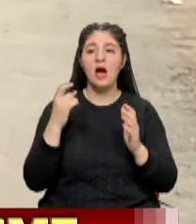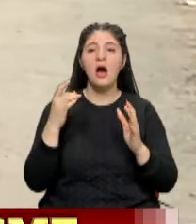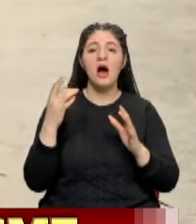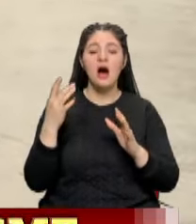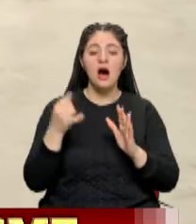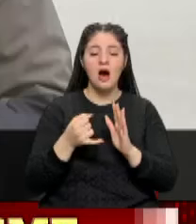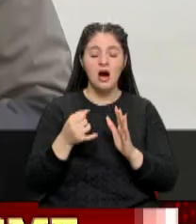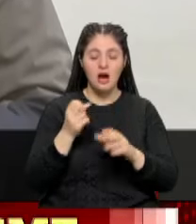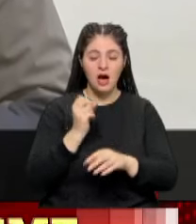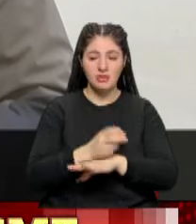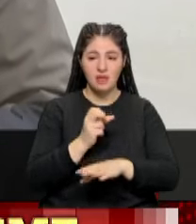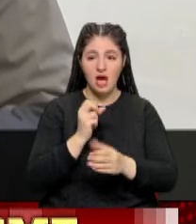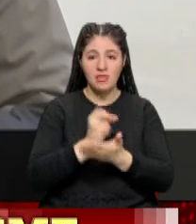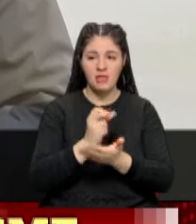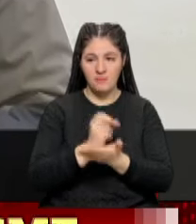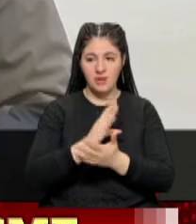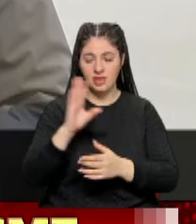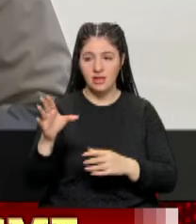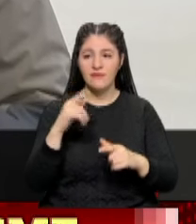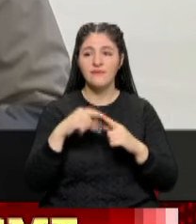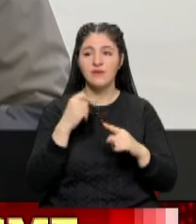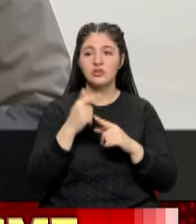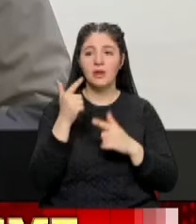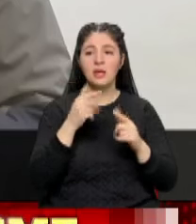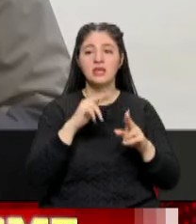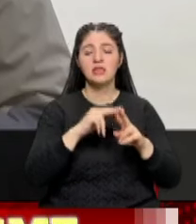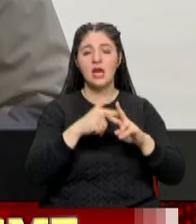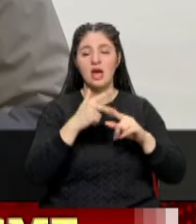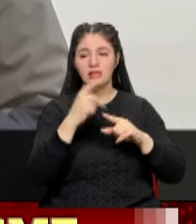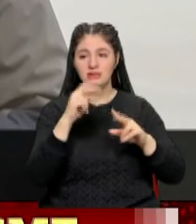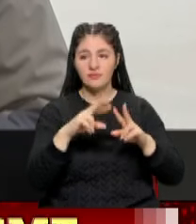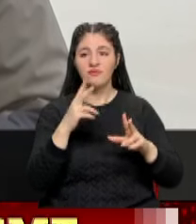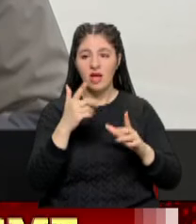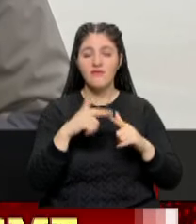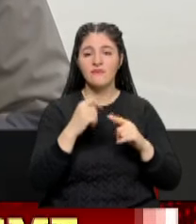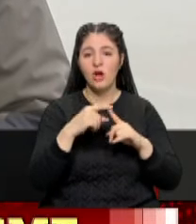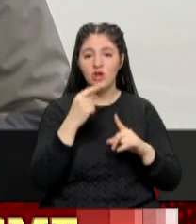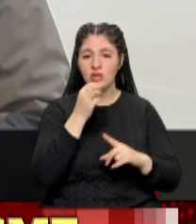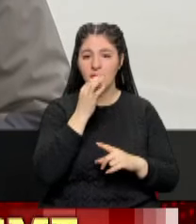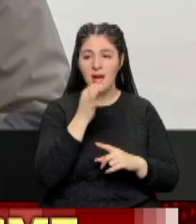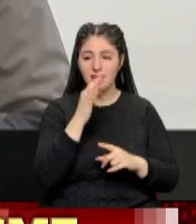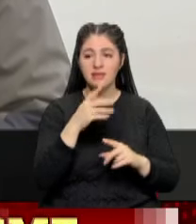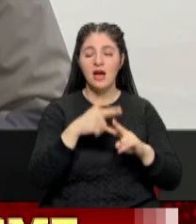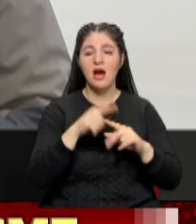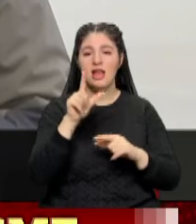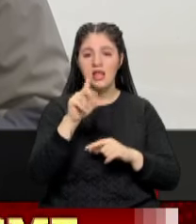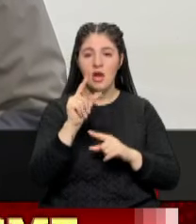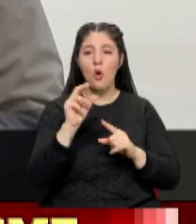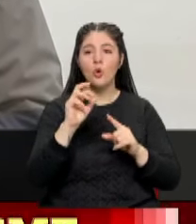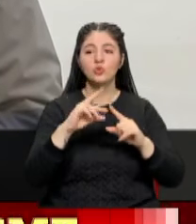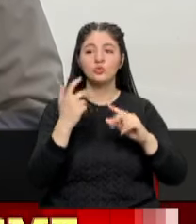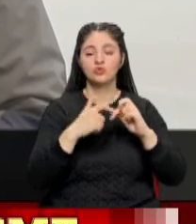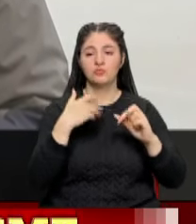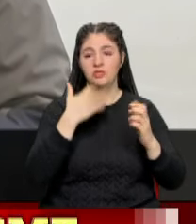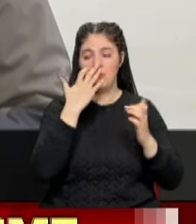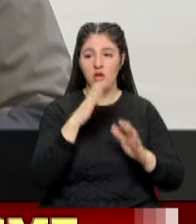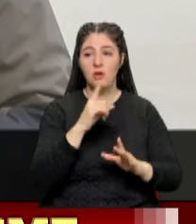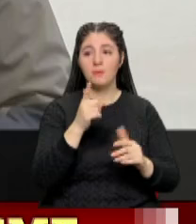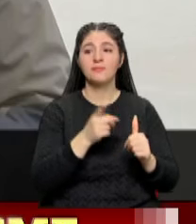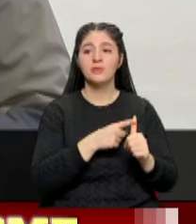gidelim. Adıyaman'da Fox kameramanı Kazım Gökçe ve Fox Haber'den Ali Onur Tosun bizleri bekliyor. Ali Onur Tosun'un